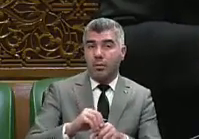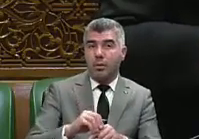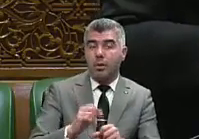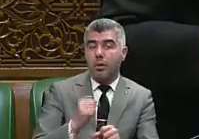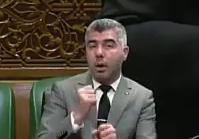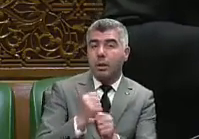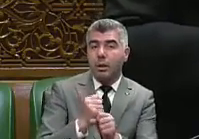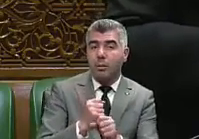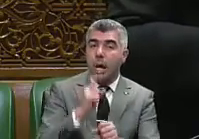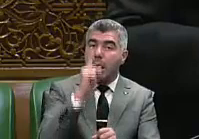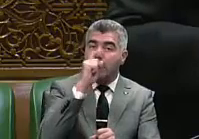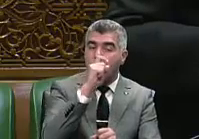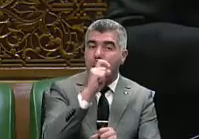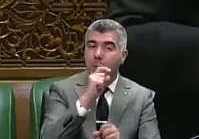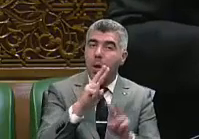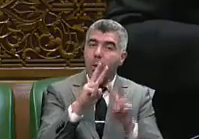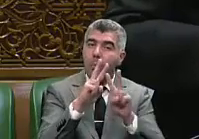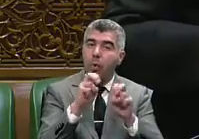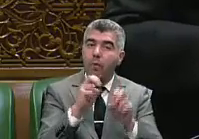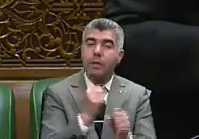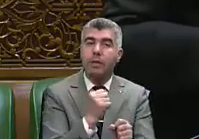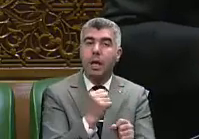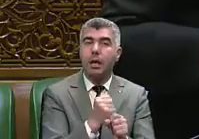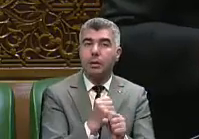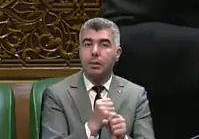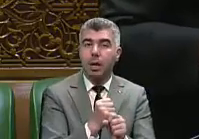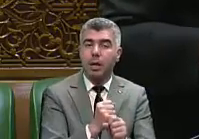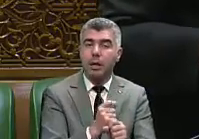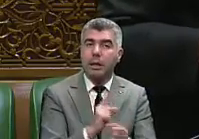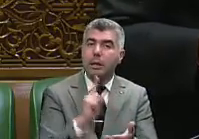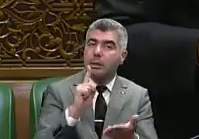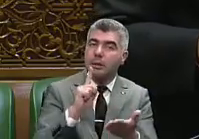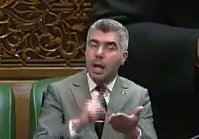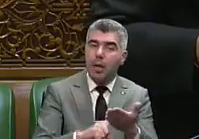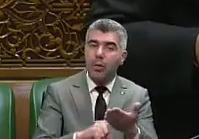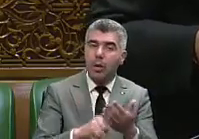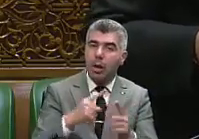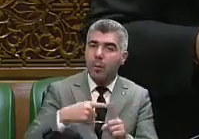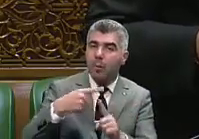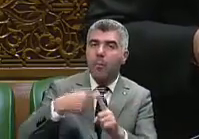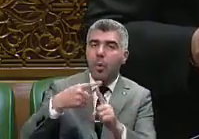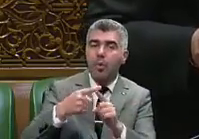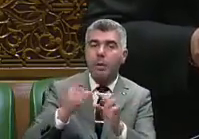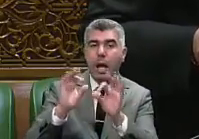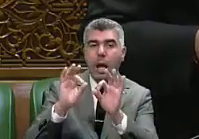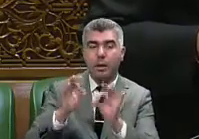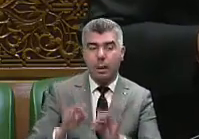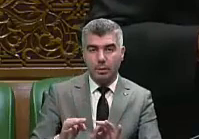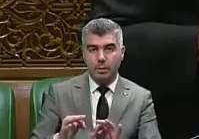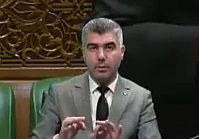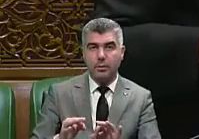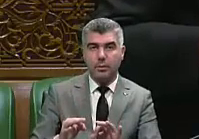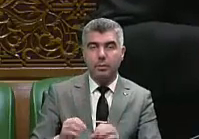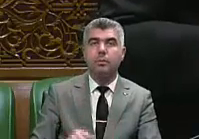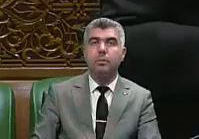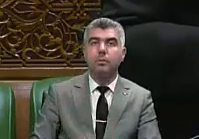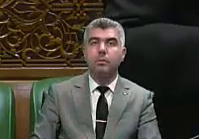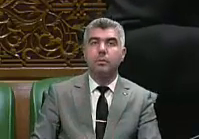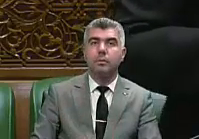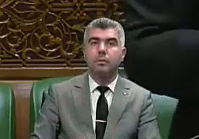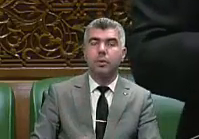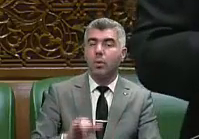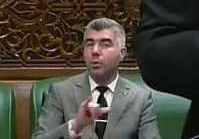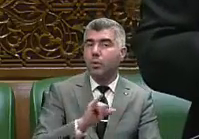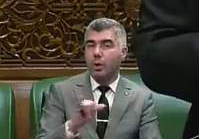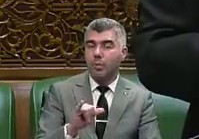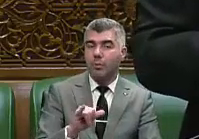الجسيمة التي ملقاة على عاتق مفتشي الشغل يجب يعني الرفع من العدد ديالهم، وعدم ربط مراجعة